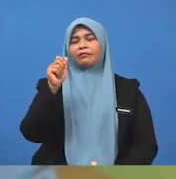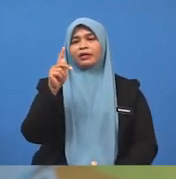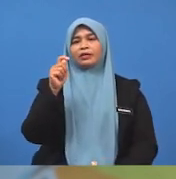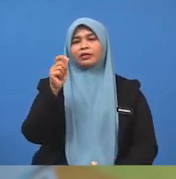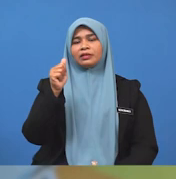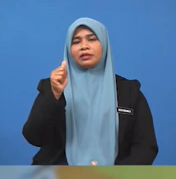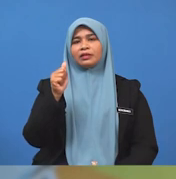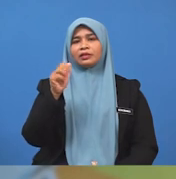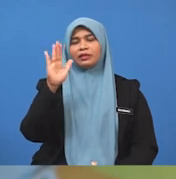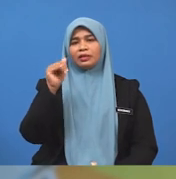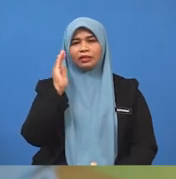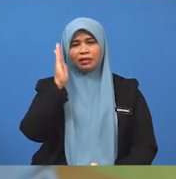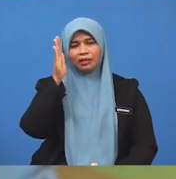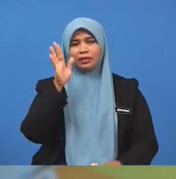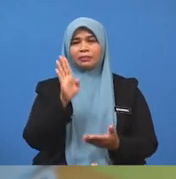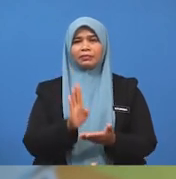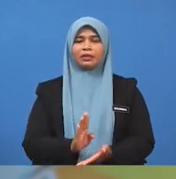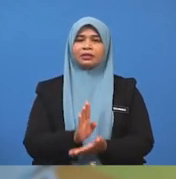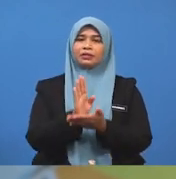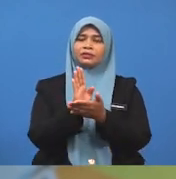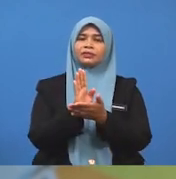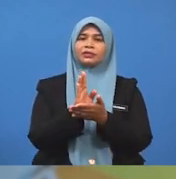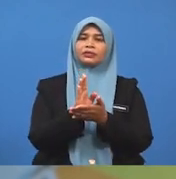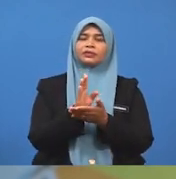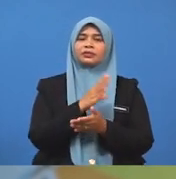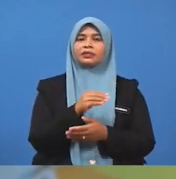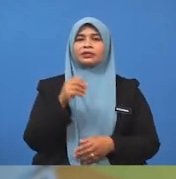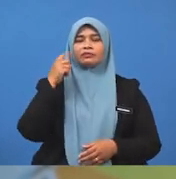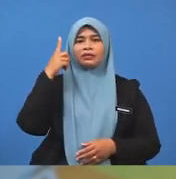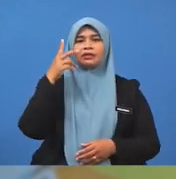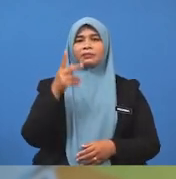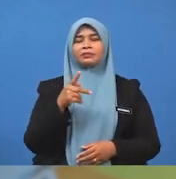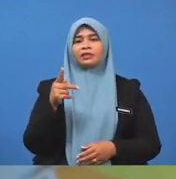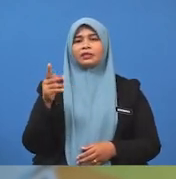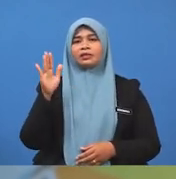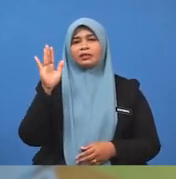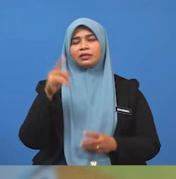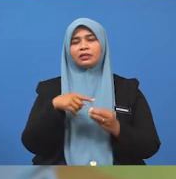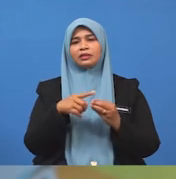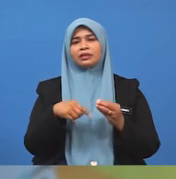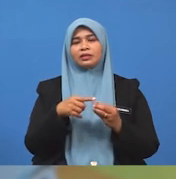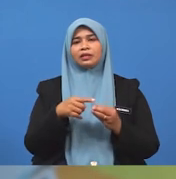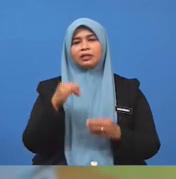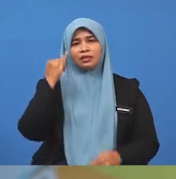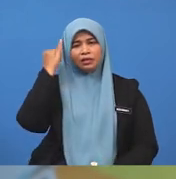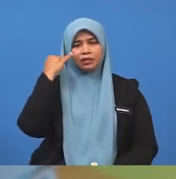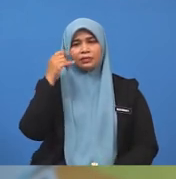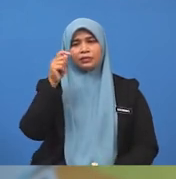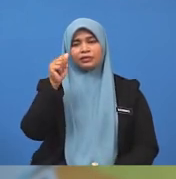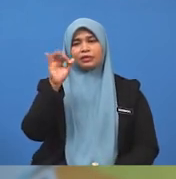info yang akan membantu dan memahami perkara-perkara yang berkaitan dengan Ilmu Tafsir